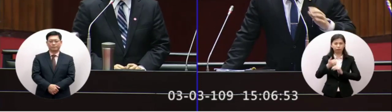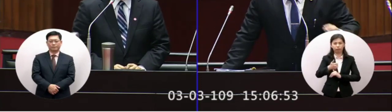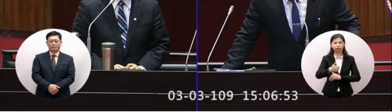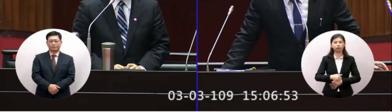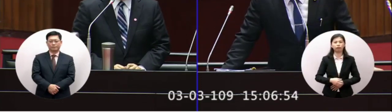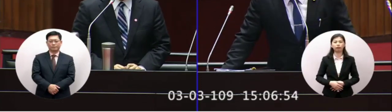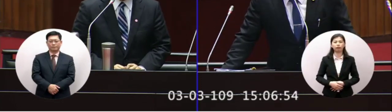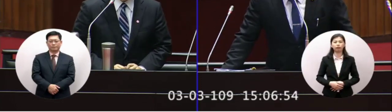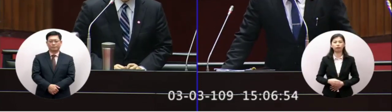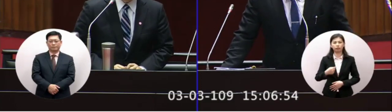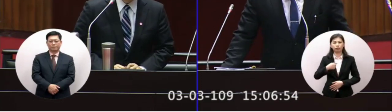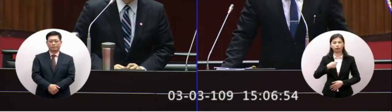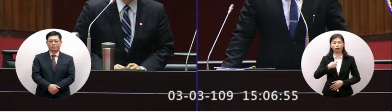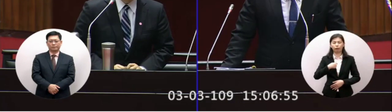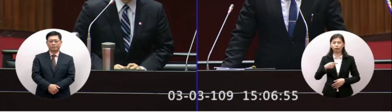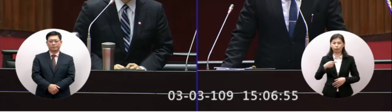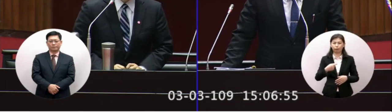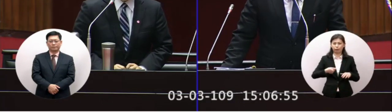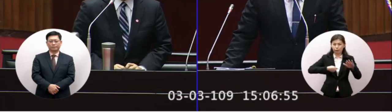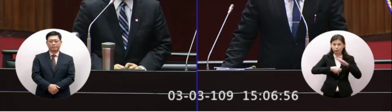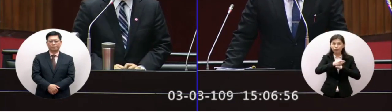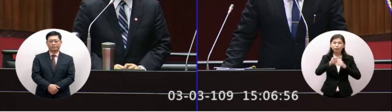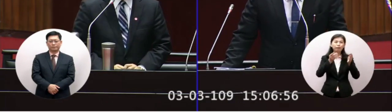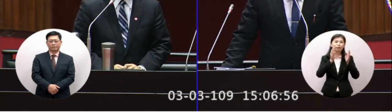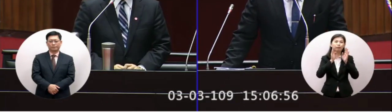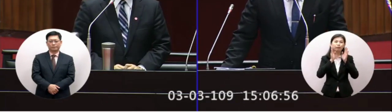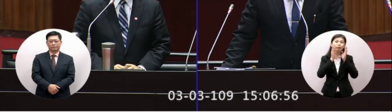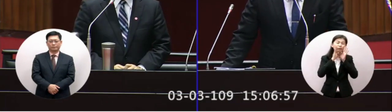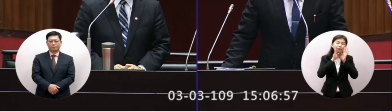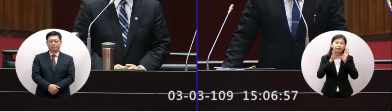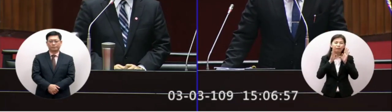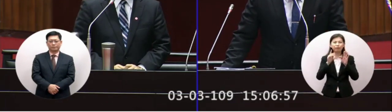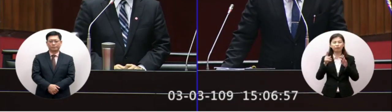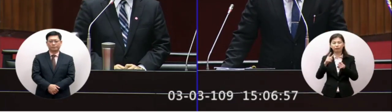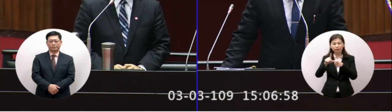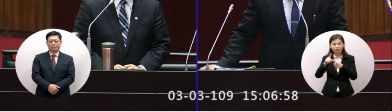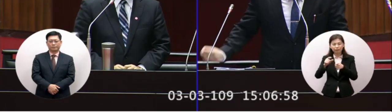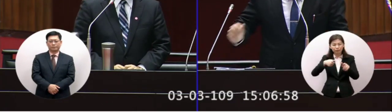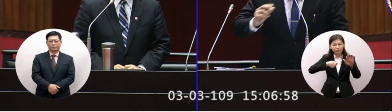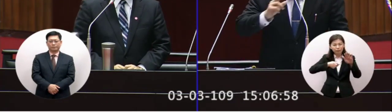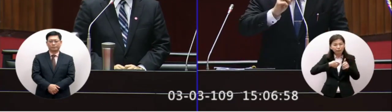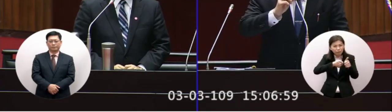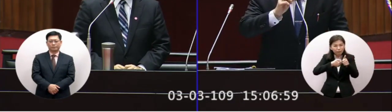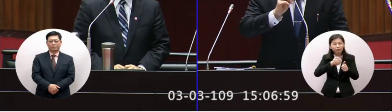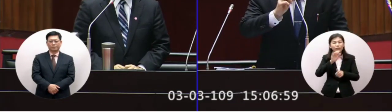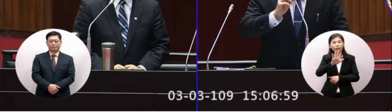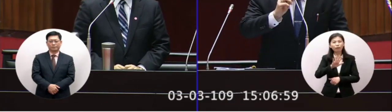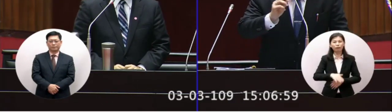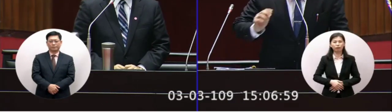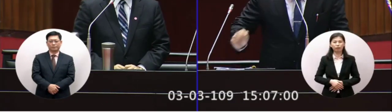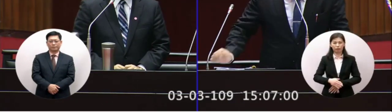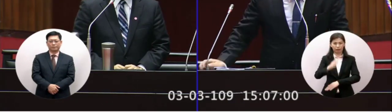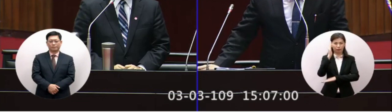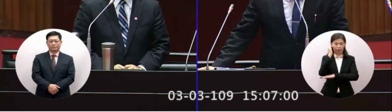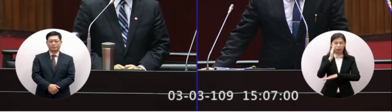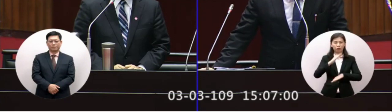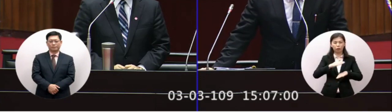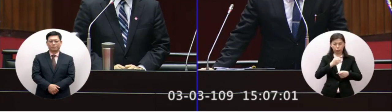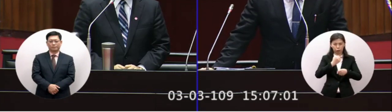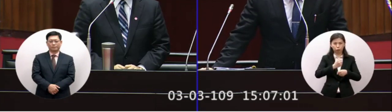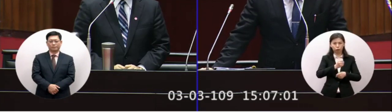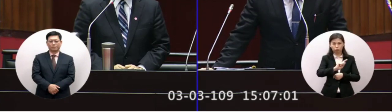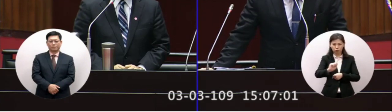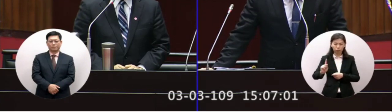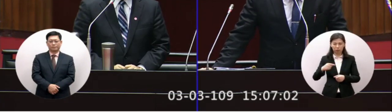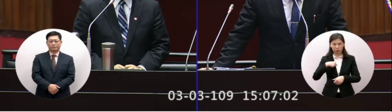我本身也是你那个脸书跟那个 Light 的那个追踪的最佳粉丝哦，所以我。你那个有政府会做事哈，我